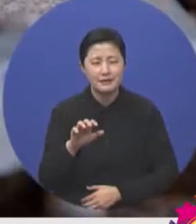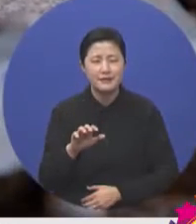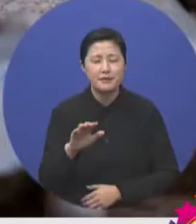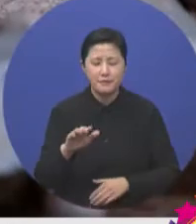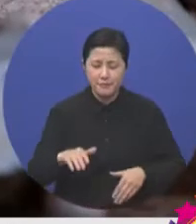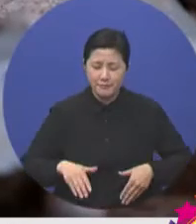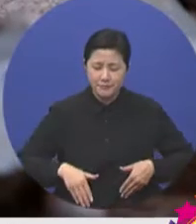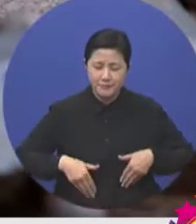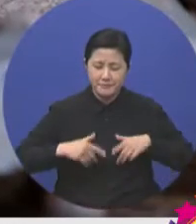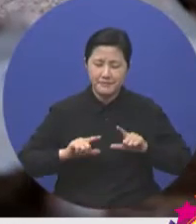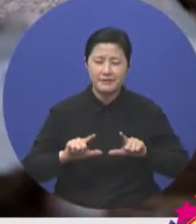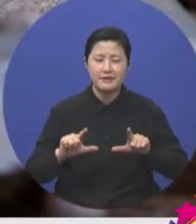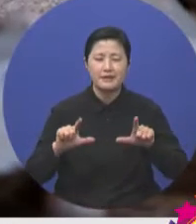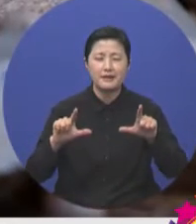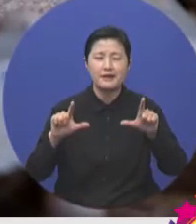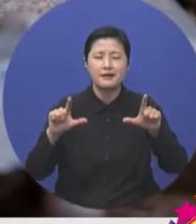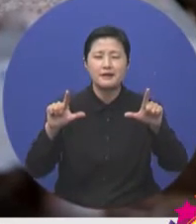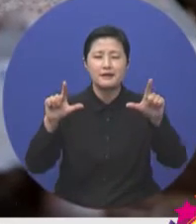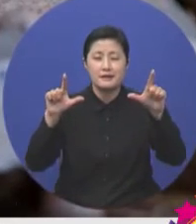금행세에